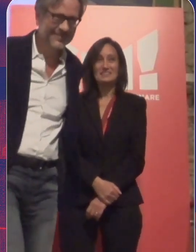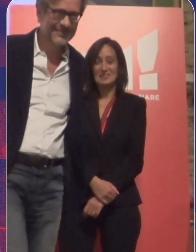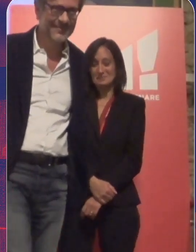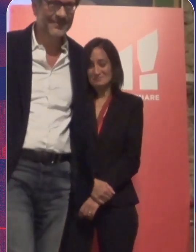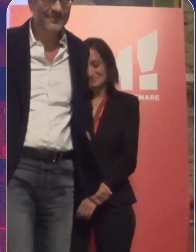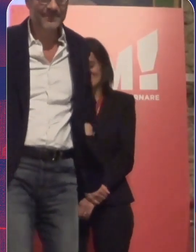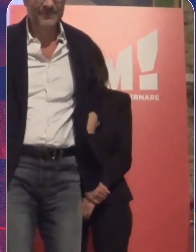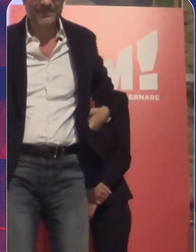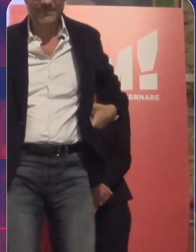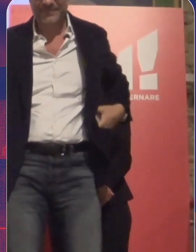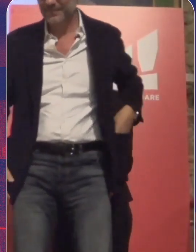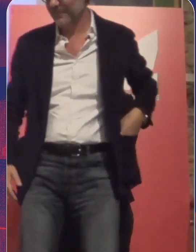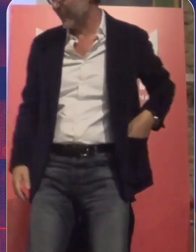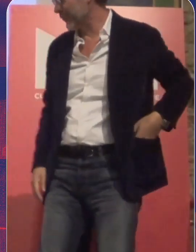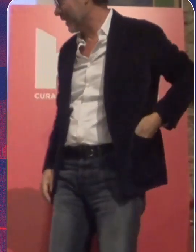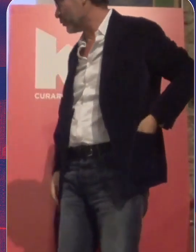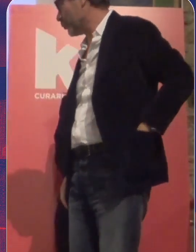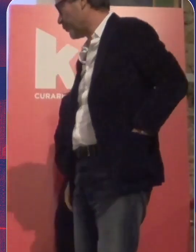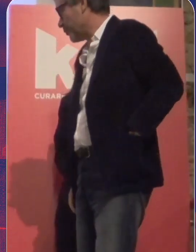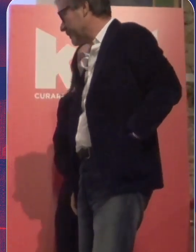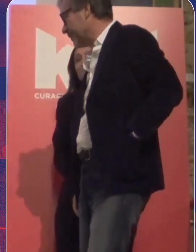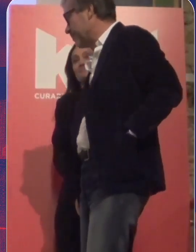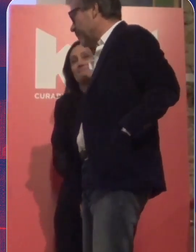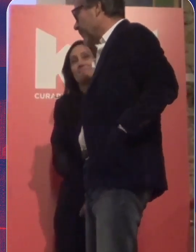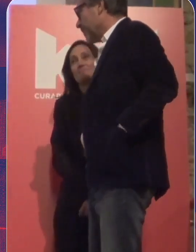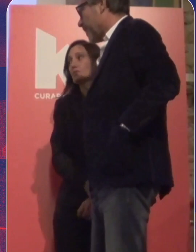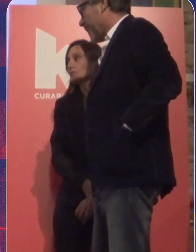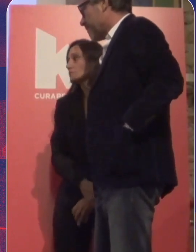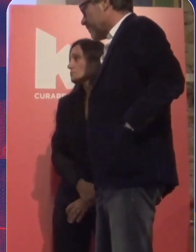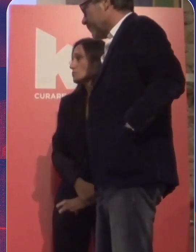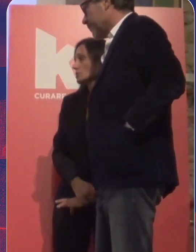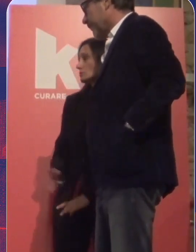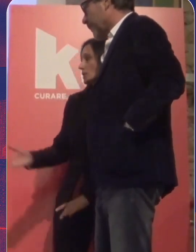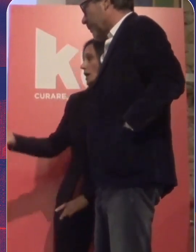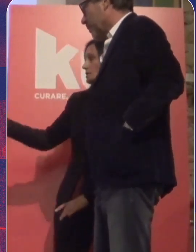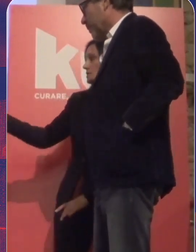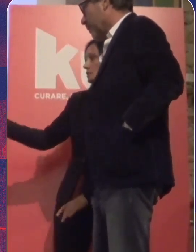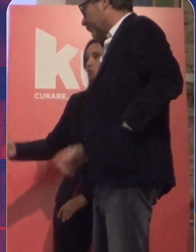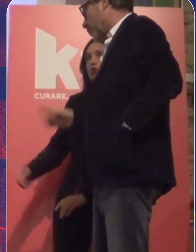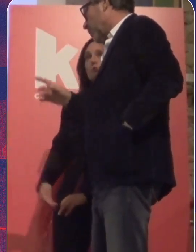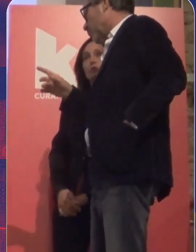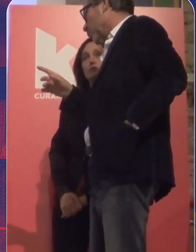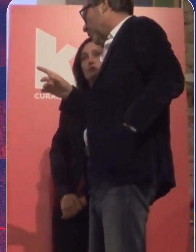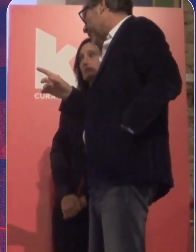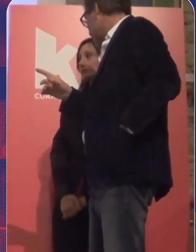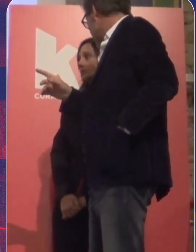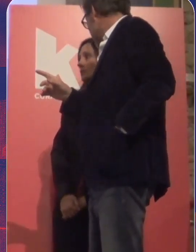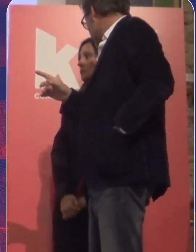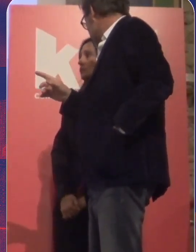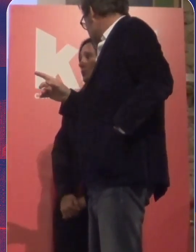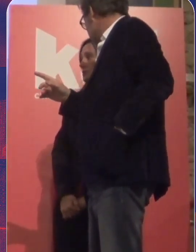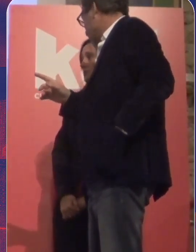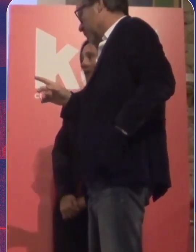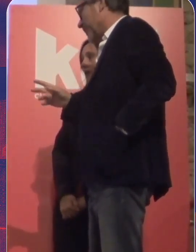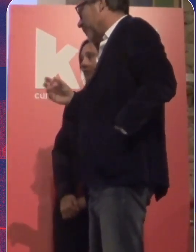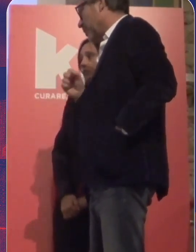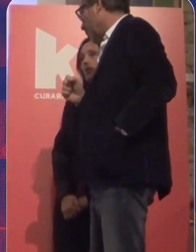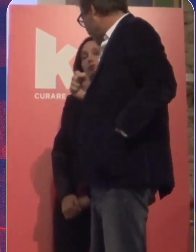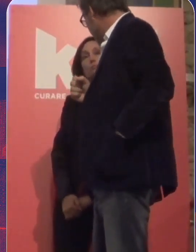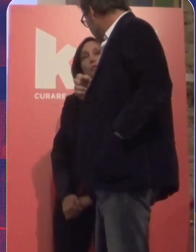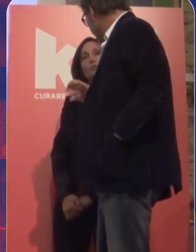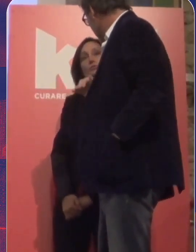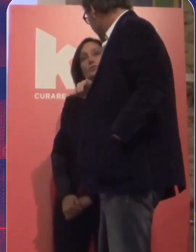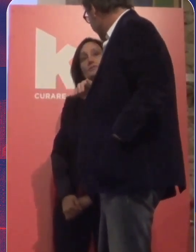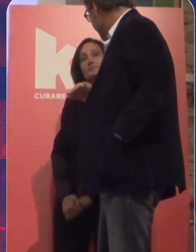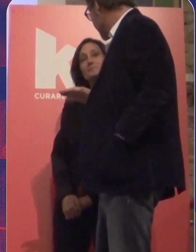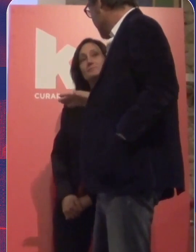vi ricordiamo che massimo recalcati sarà disponibile per i firma copie domani alle 18 prima del suo intervento del cantiere scuola e vi